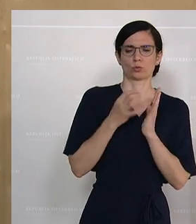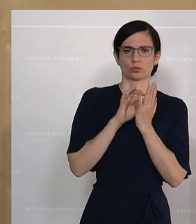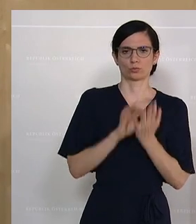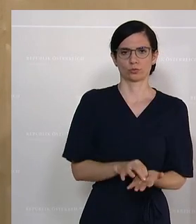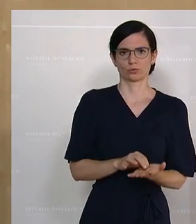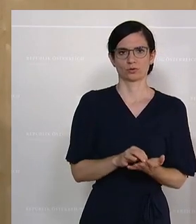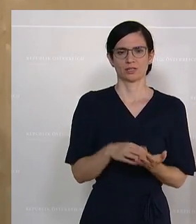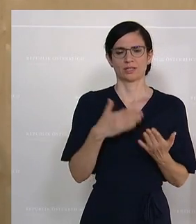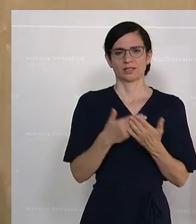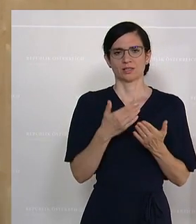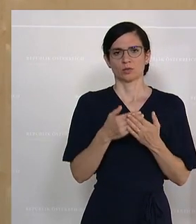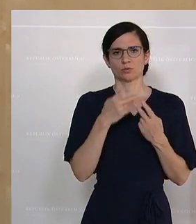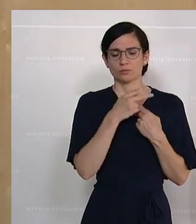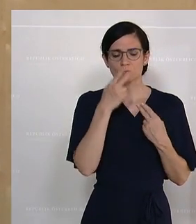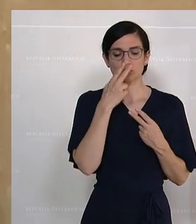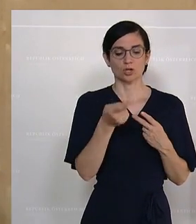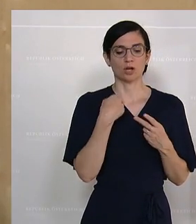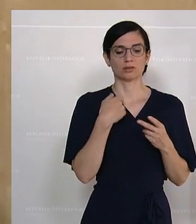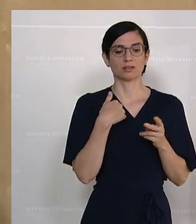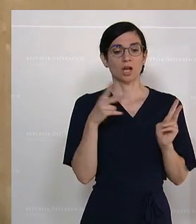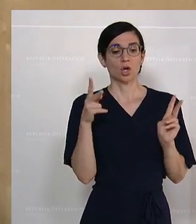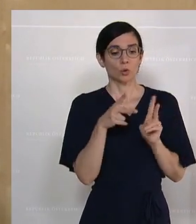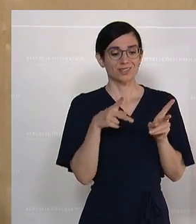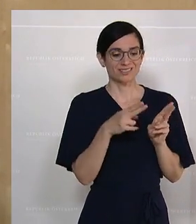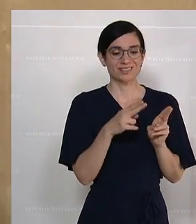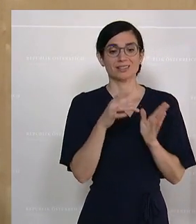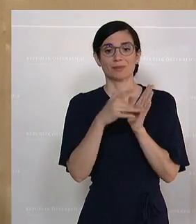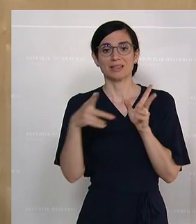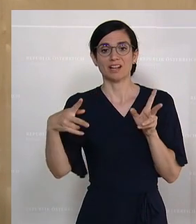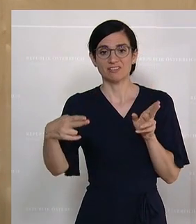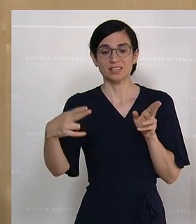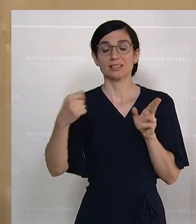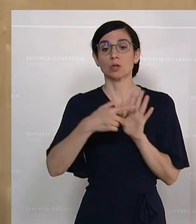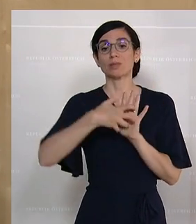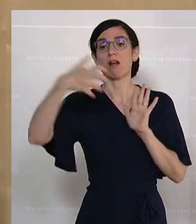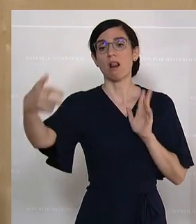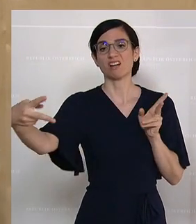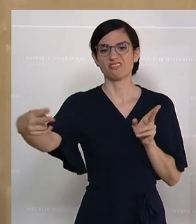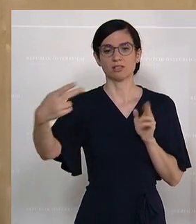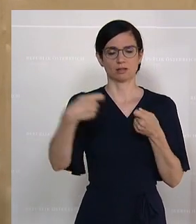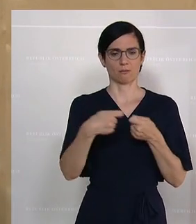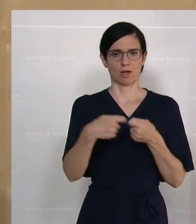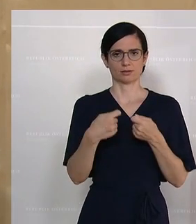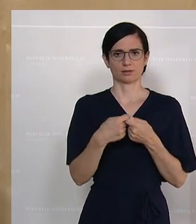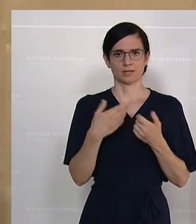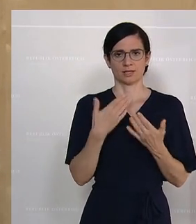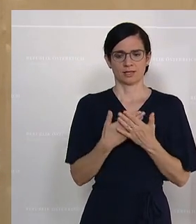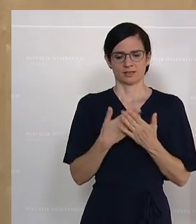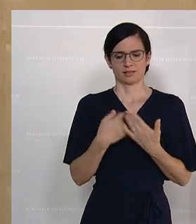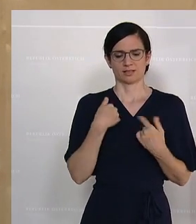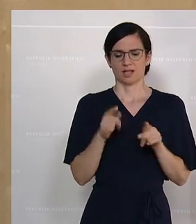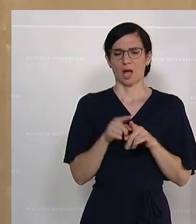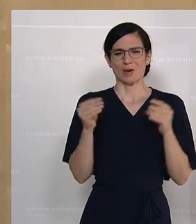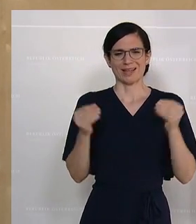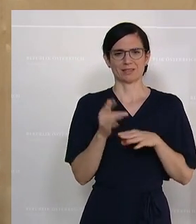mittleren und längeren frist kurzfristig ist das nicht möglich bei gas wir wissen das und deshalb sind wir da auch ein bisschen emotional wenn